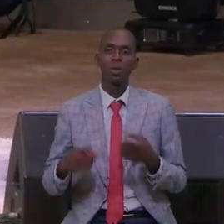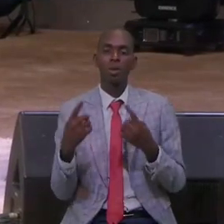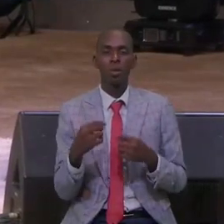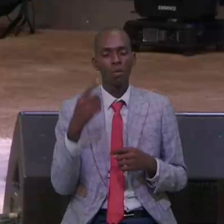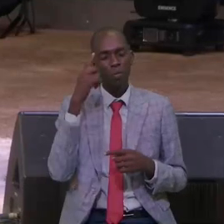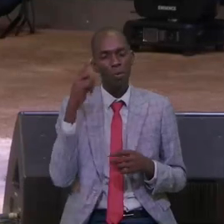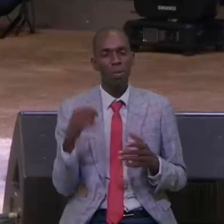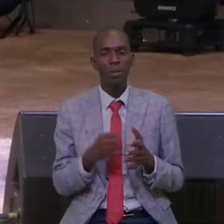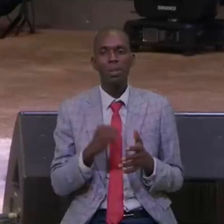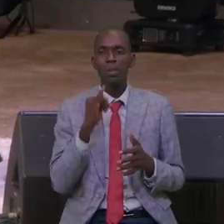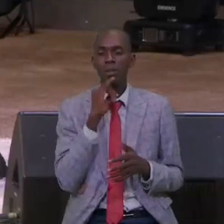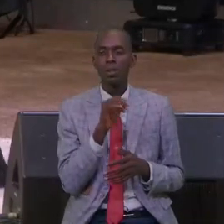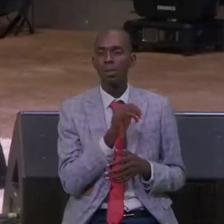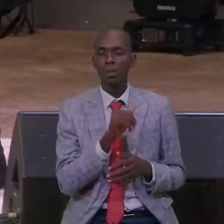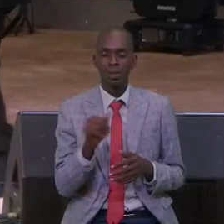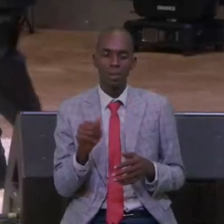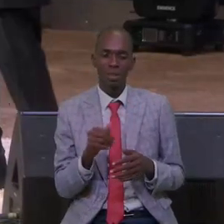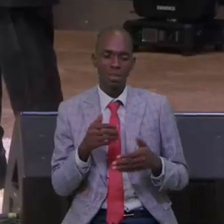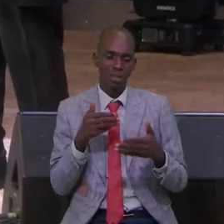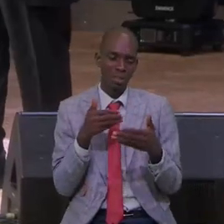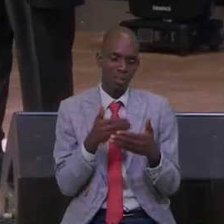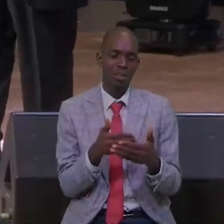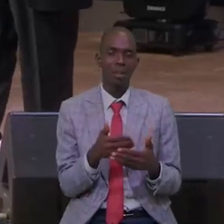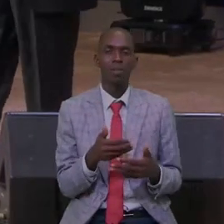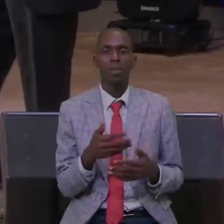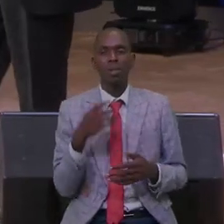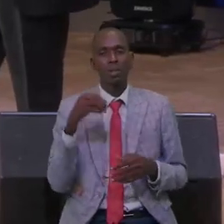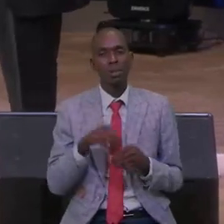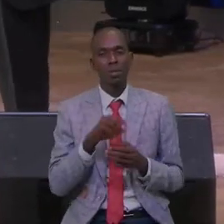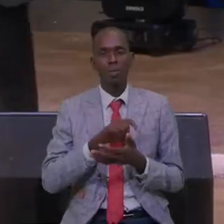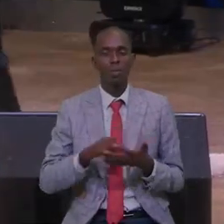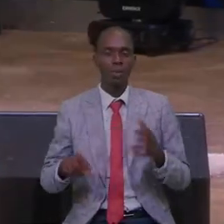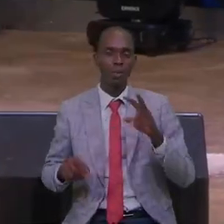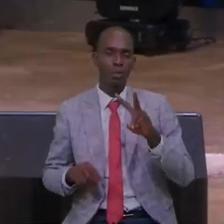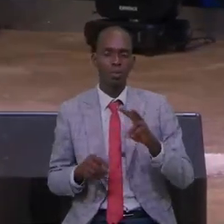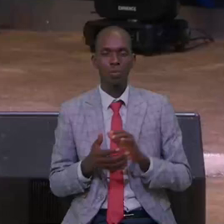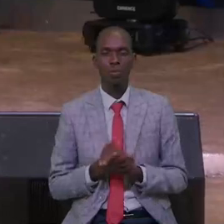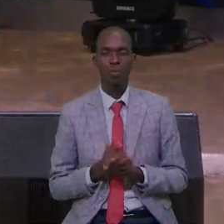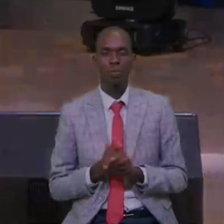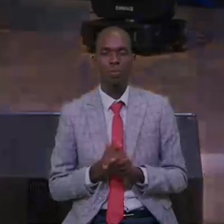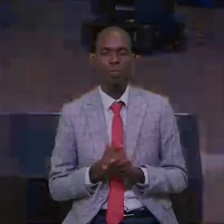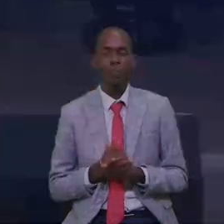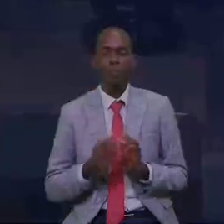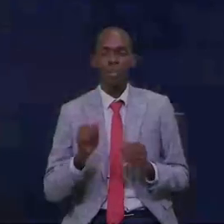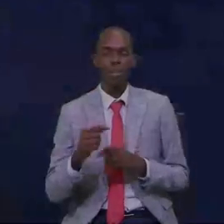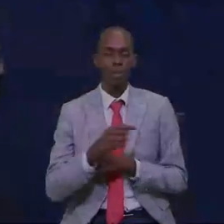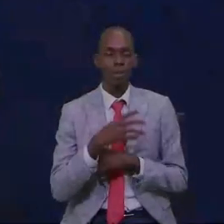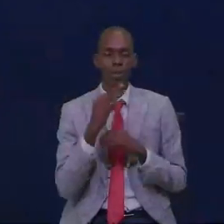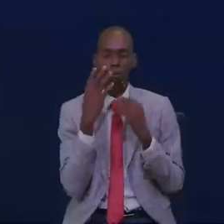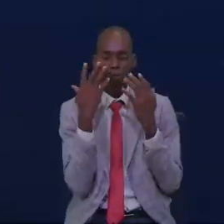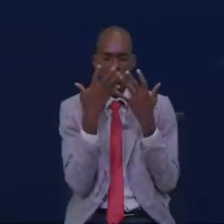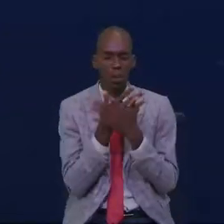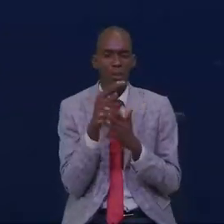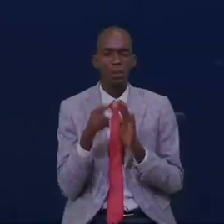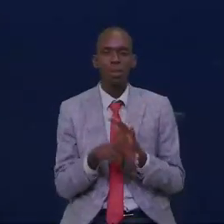car il est proche. Le verset 2 dit, jour de ténèbres et